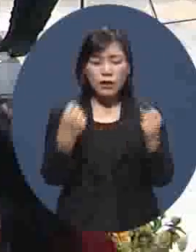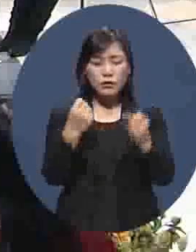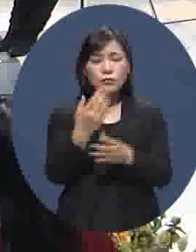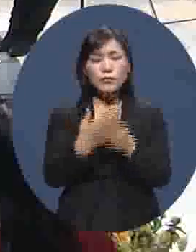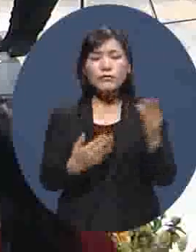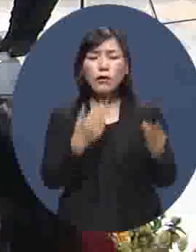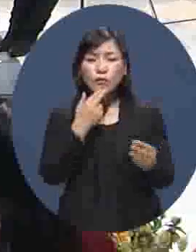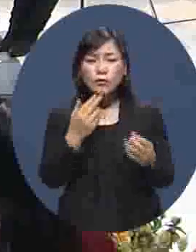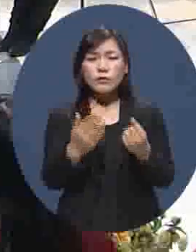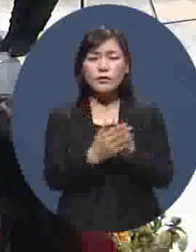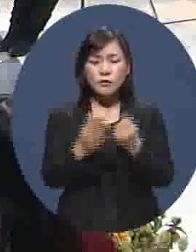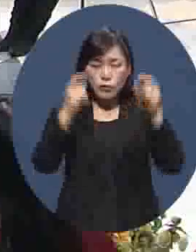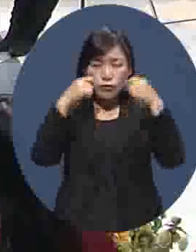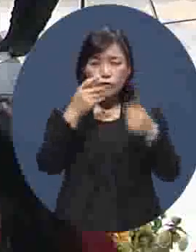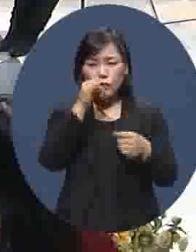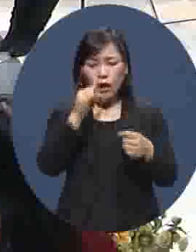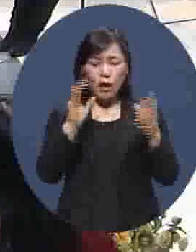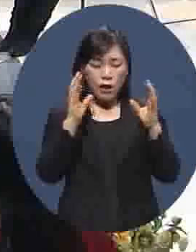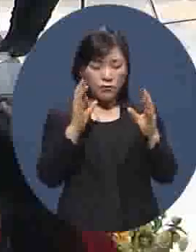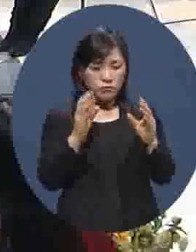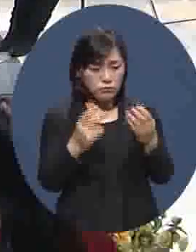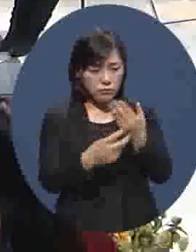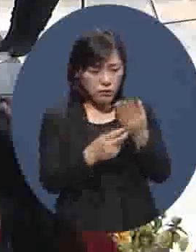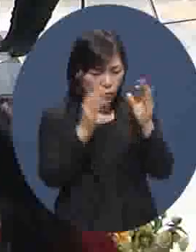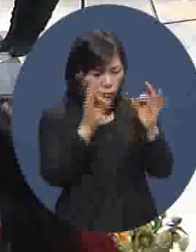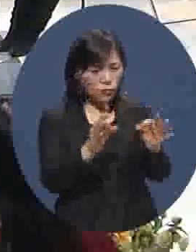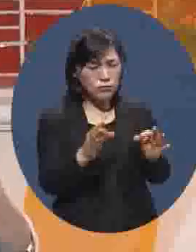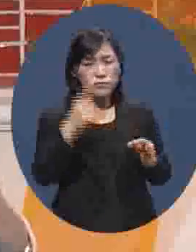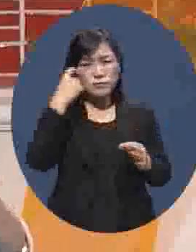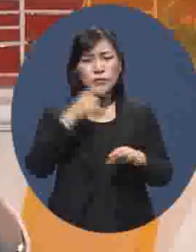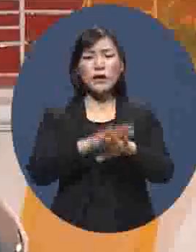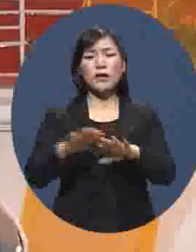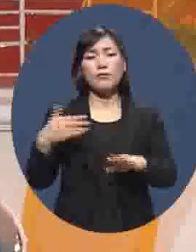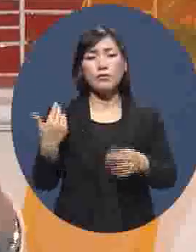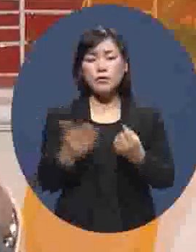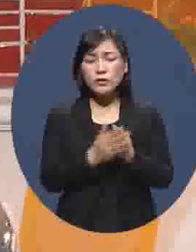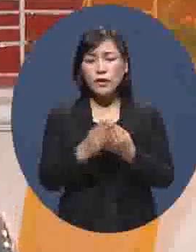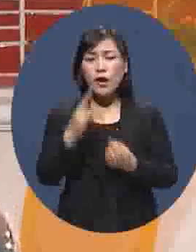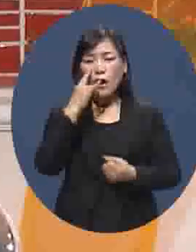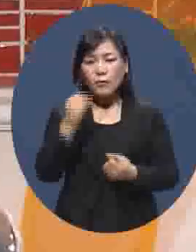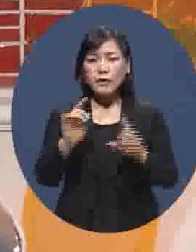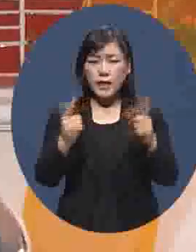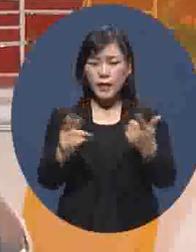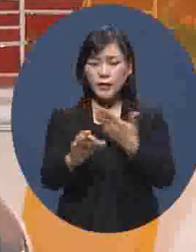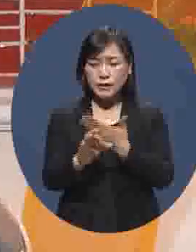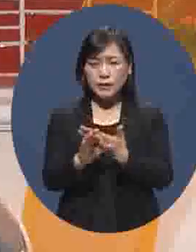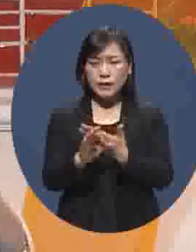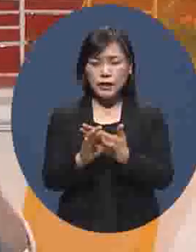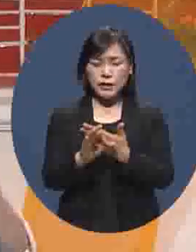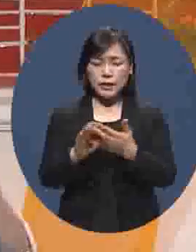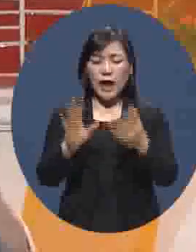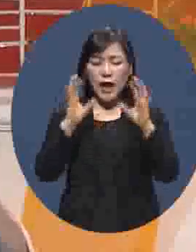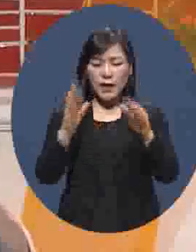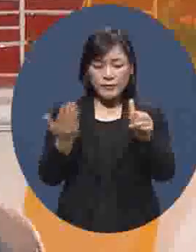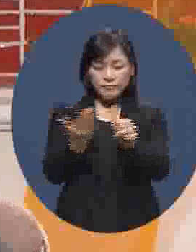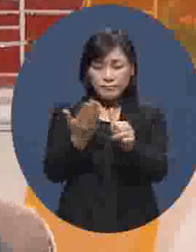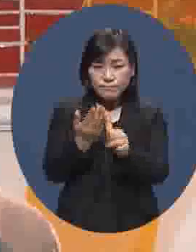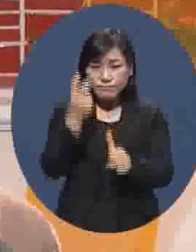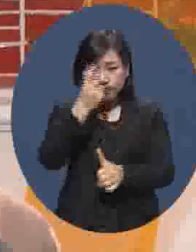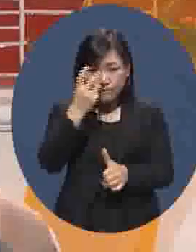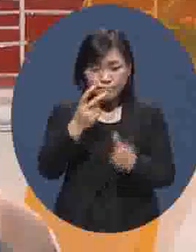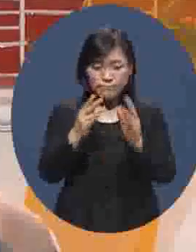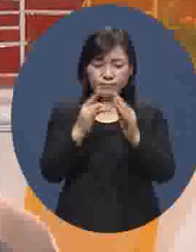있기 때문에 소아과 선생님이 봐서 알 수가 없거든요. 그러니까 어머니들 아니면 주 양육자가 관찰했던